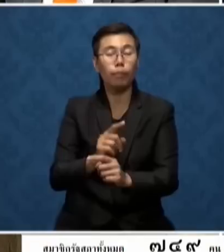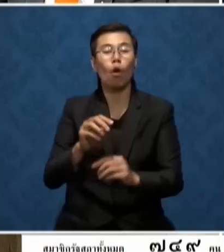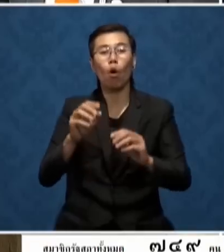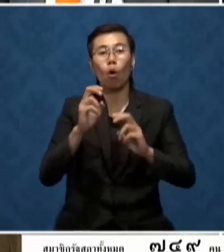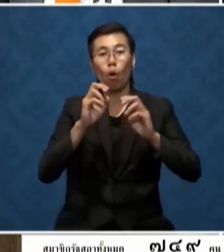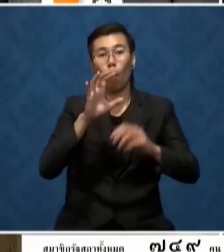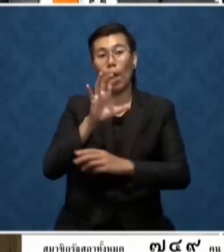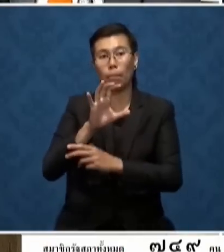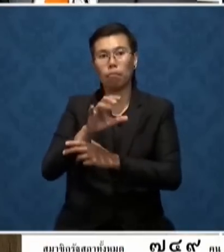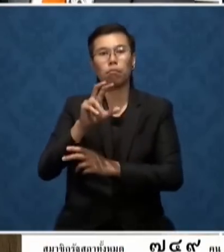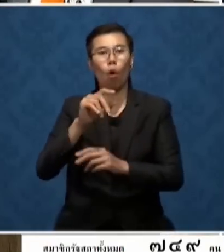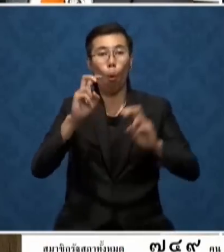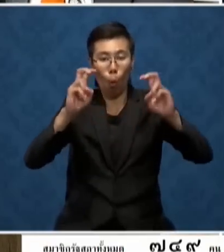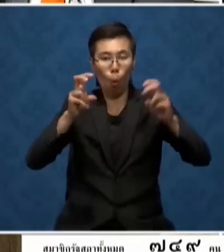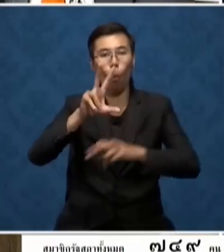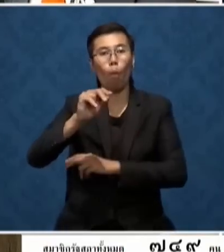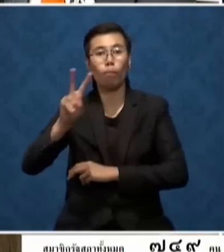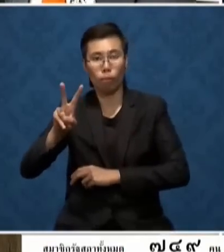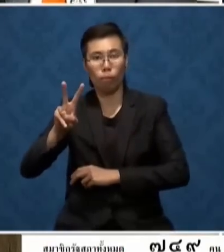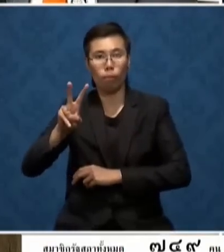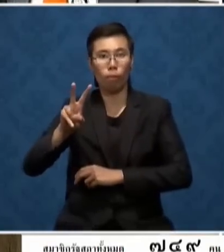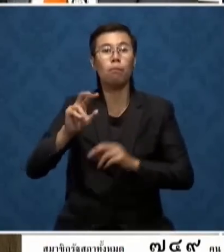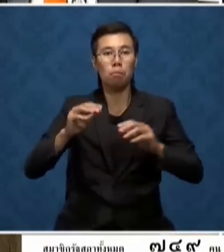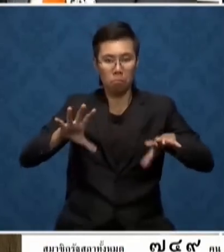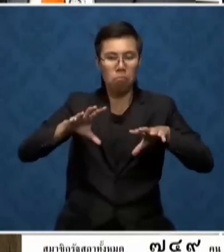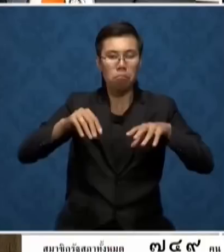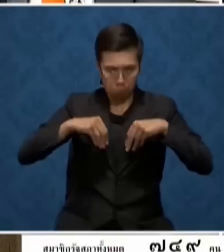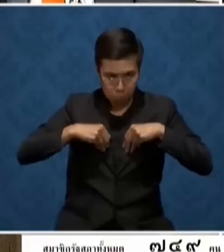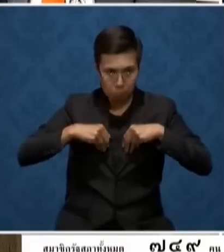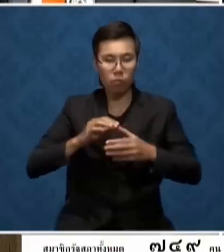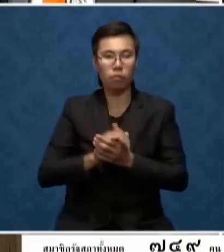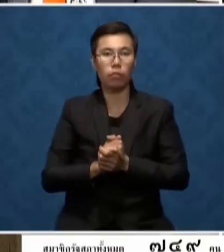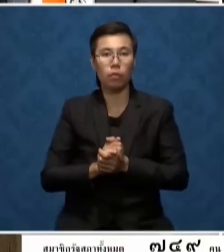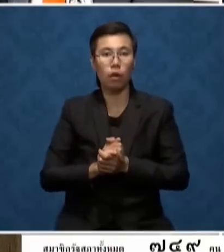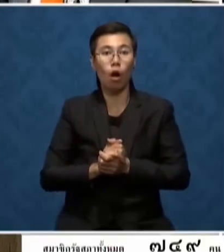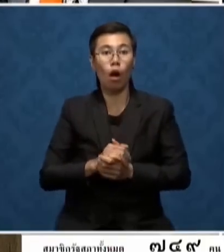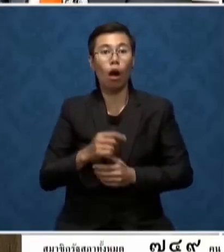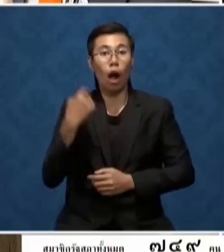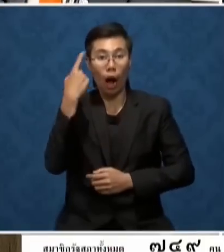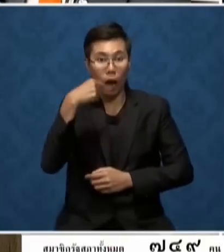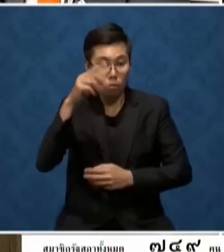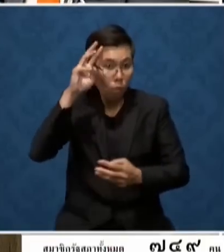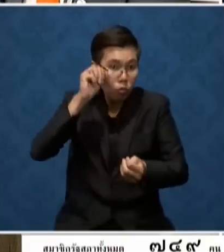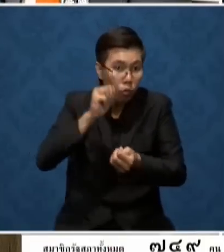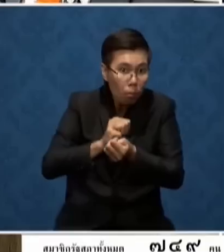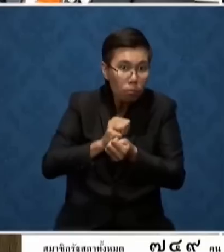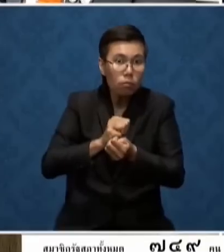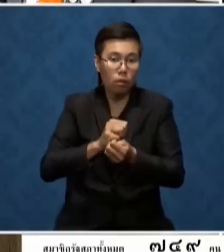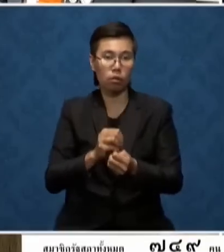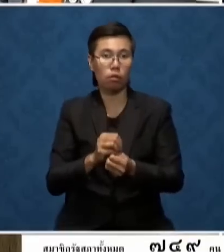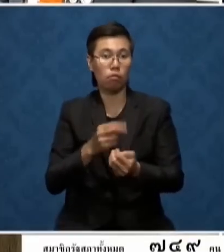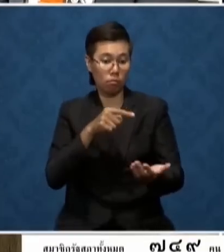32ซึ่งการพิจารณาให้ความเห็นชอบผู้สมควรได้รับการแต่งตั้งเป็นนายกรัฐมนตรีไม่อยู่ในนี้เลย